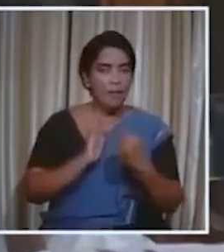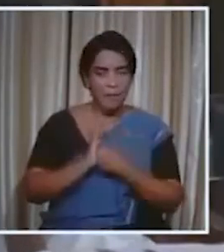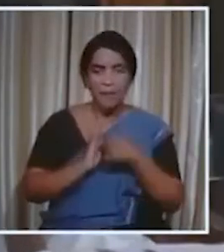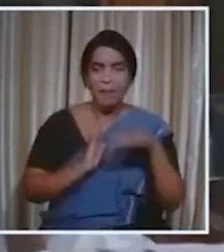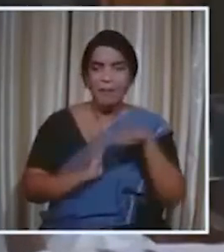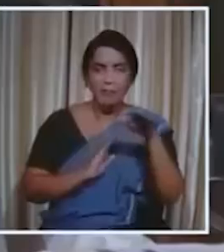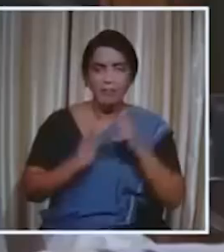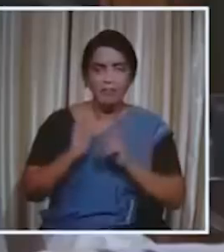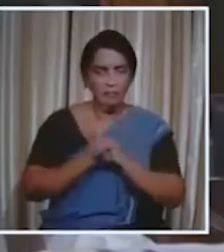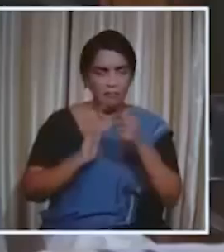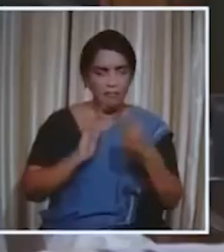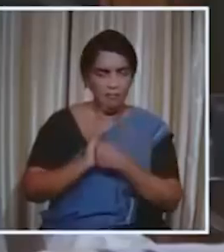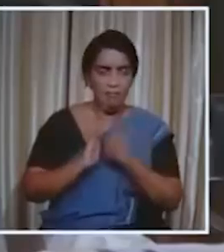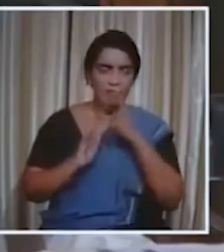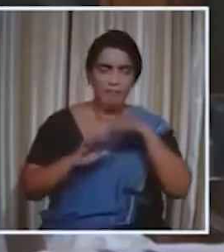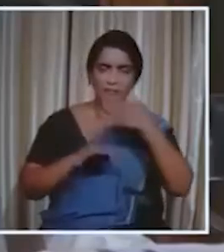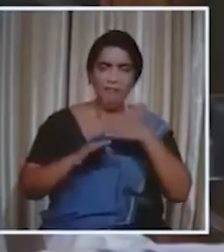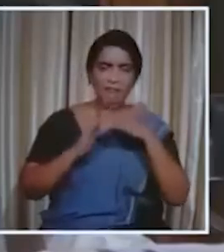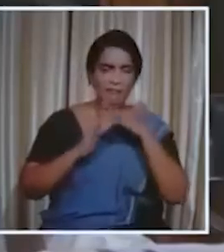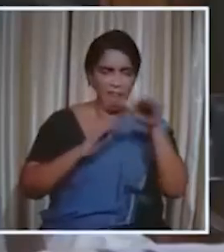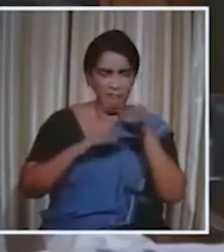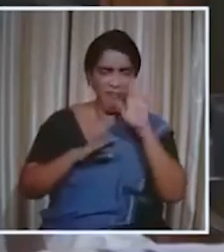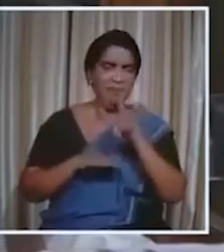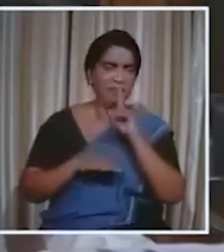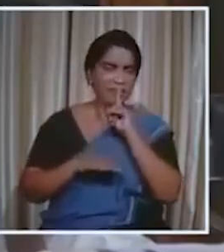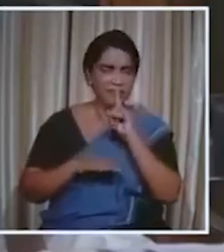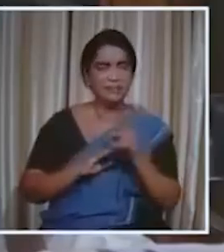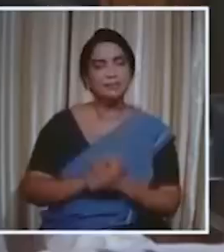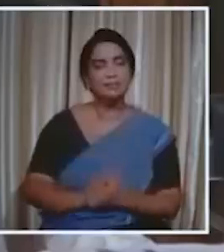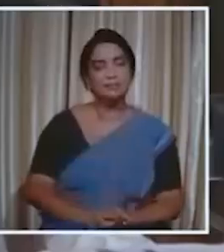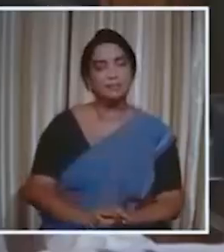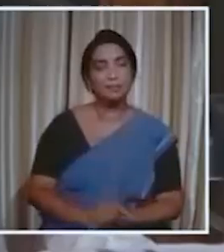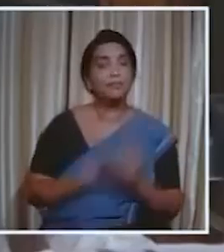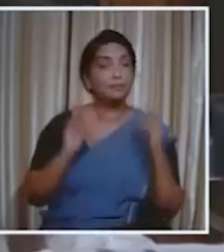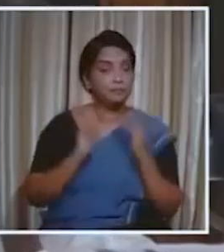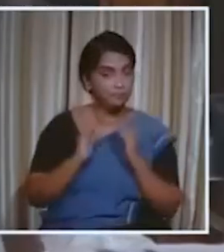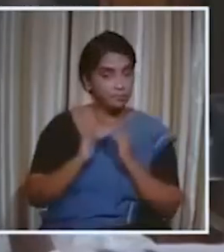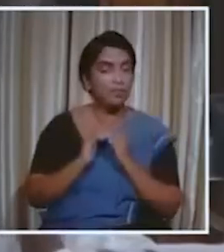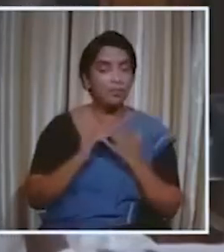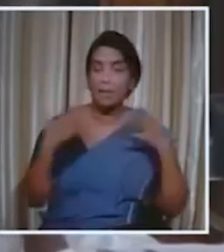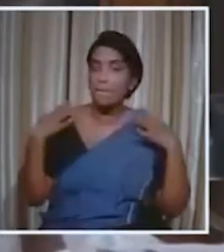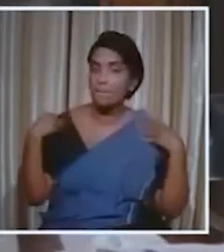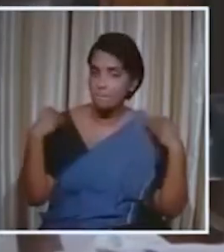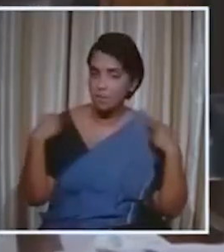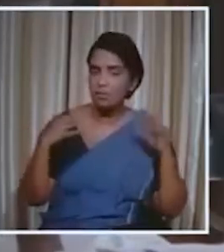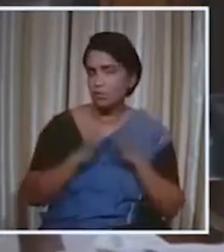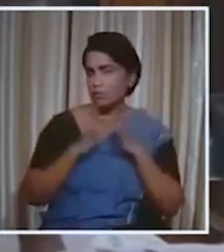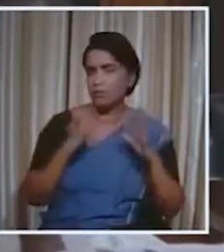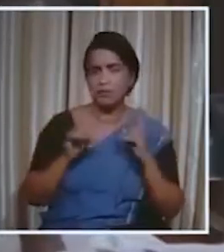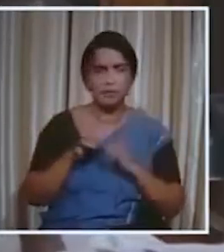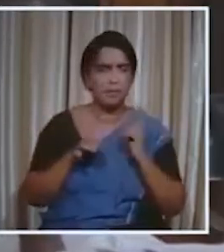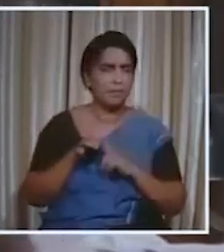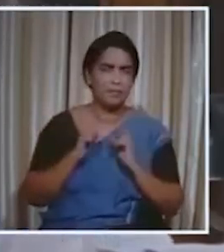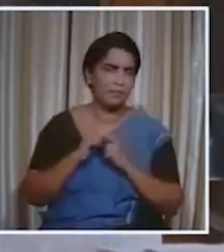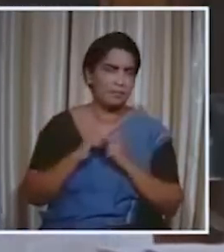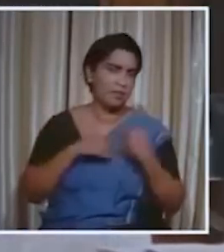கிழக்கும் மற்றது எங்களுடைய மலைய மக்களை பொறுத்தளவில் பாரிய வீடமைப்பு சார்ந்த விடயங்களில் பாரிய பிரச்சனைகளுக்கு தொடர்ந்து முகம் கொடுக்கிற ஒரு சமூகம். வடக்கு